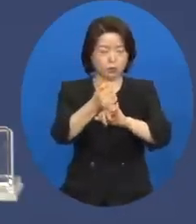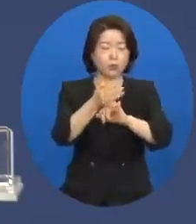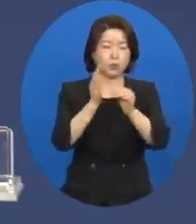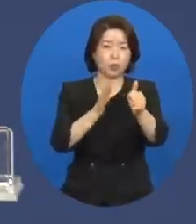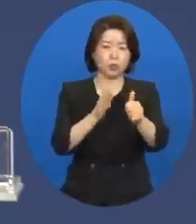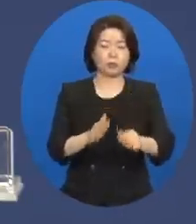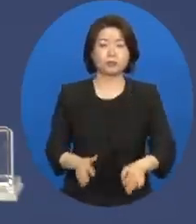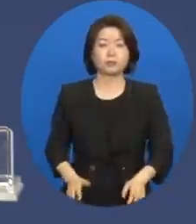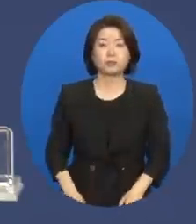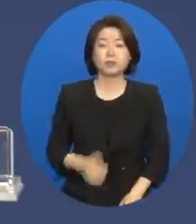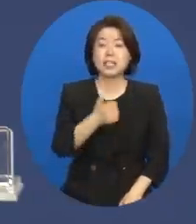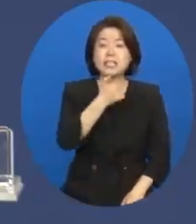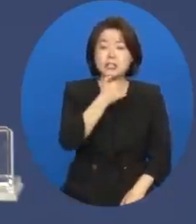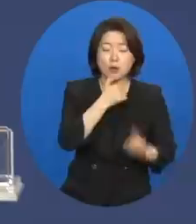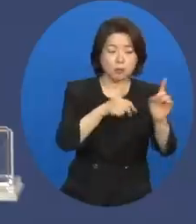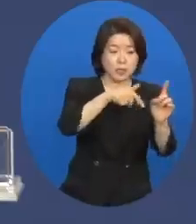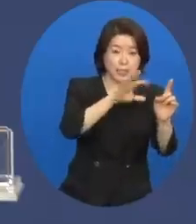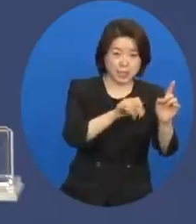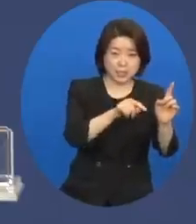좋겠어요.